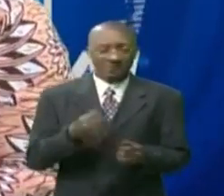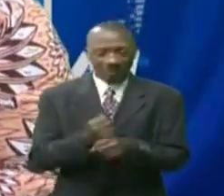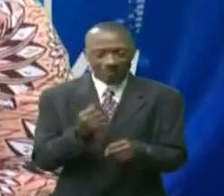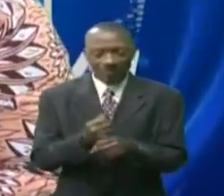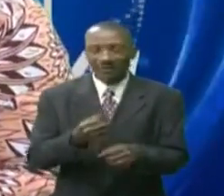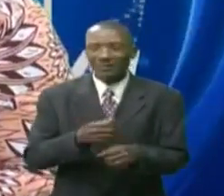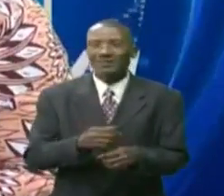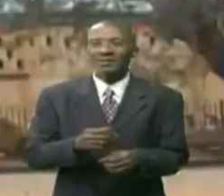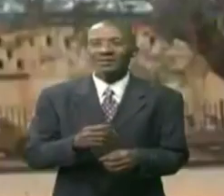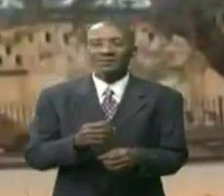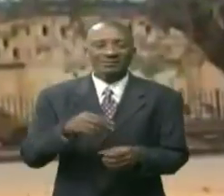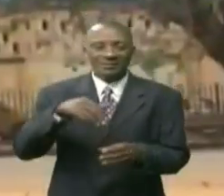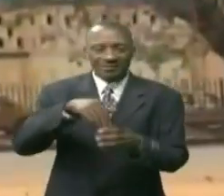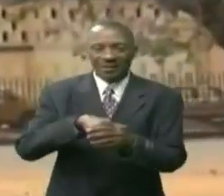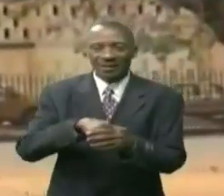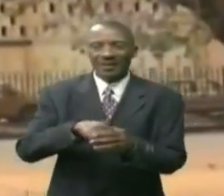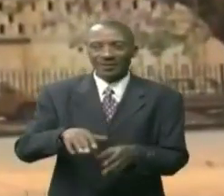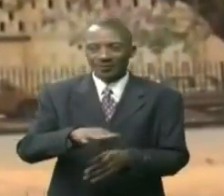Lubumbashi.